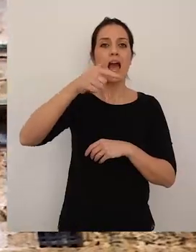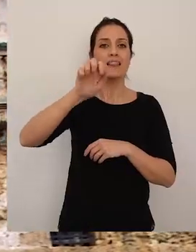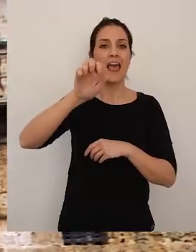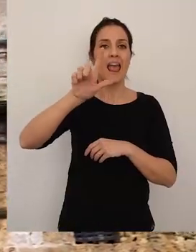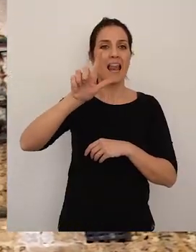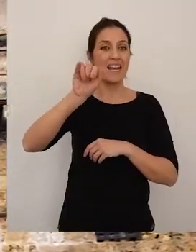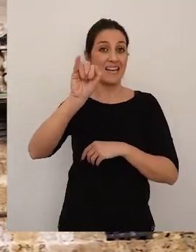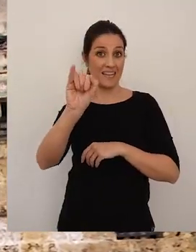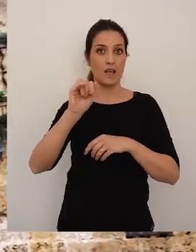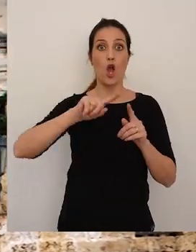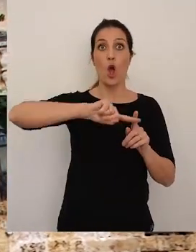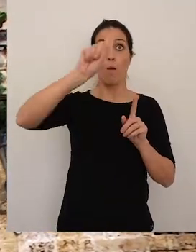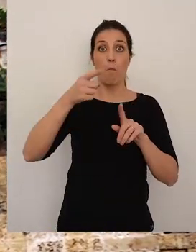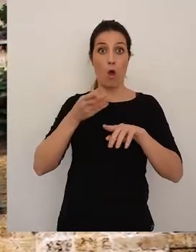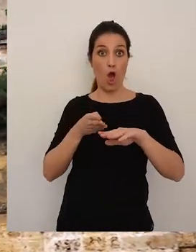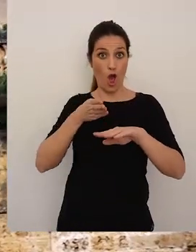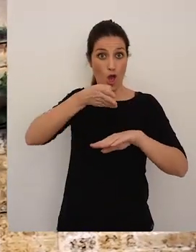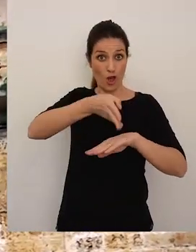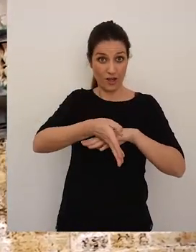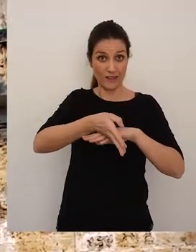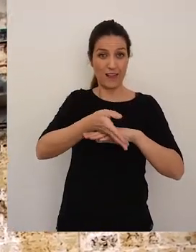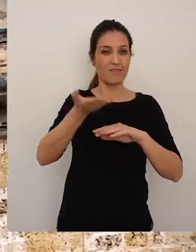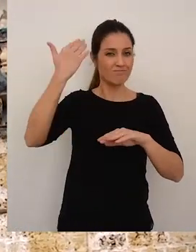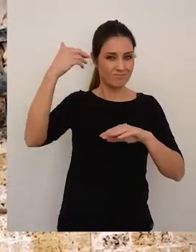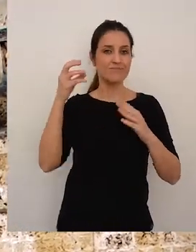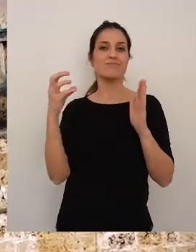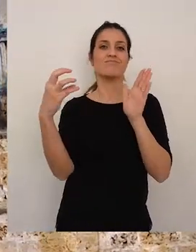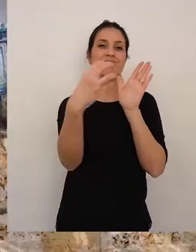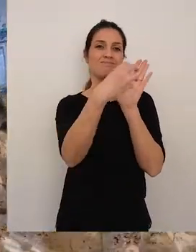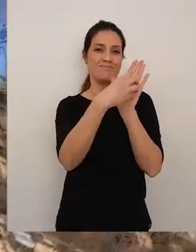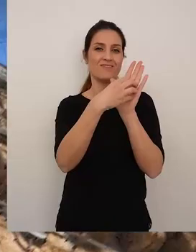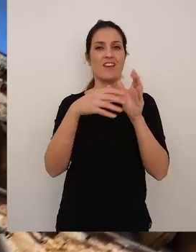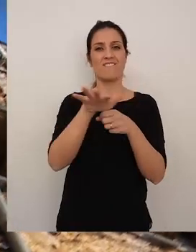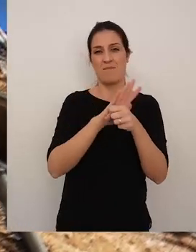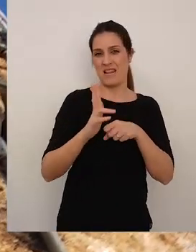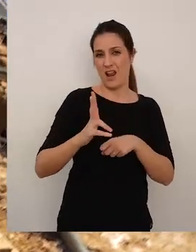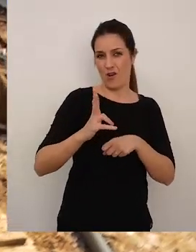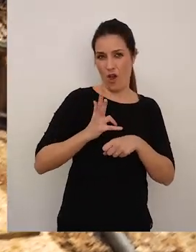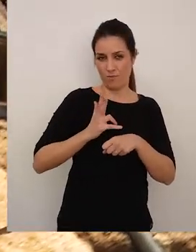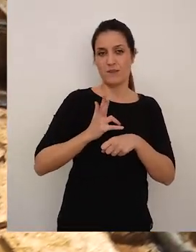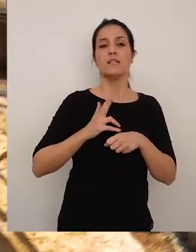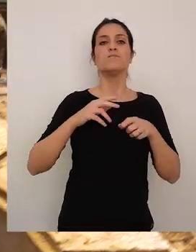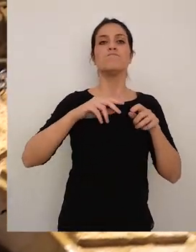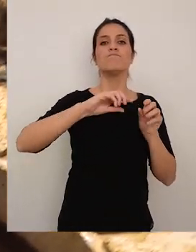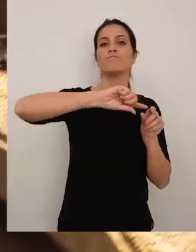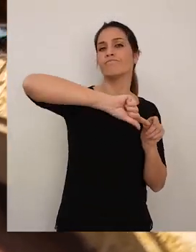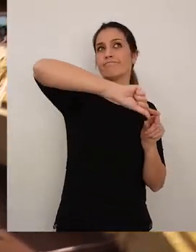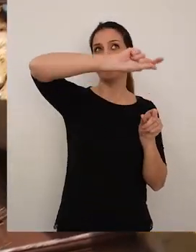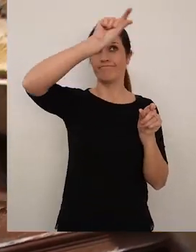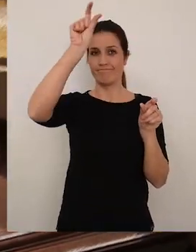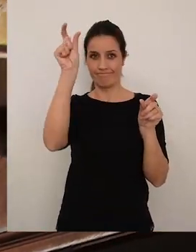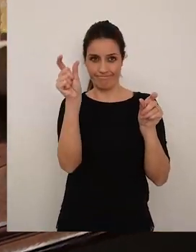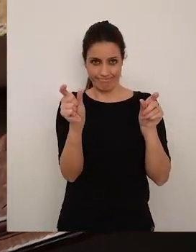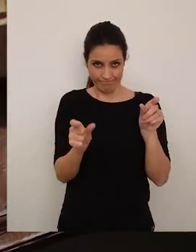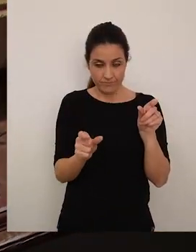Il portale di accesso al castello, un tempo sormontato dallo stemma gentilizio, è caratterizzato da una struttura ad arco a tutto sesto